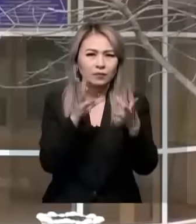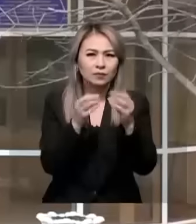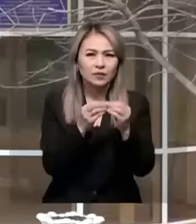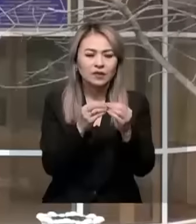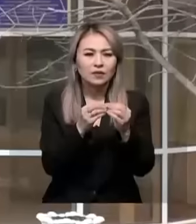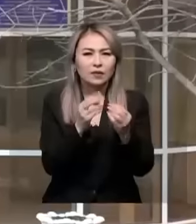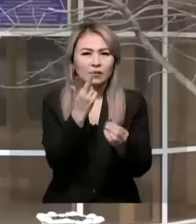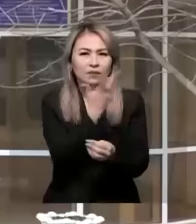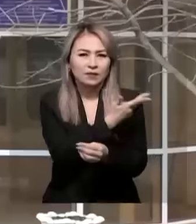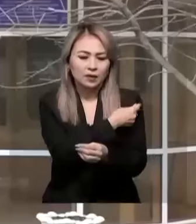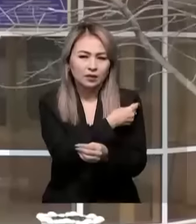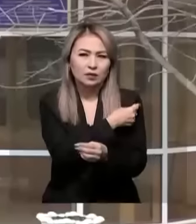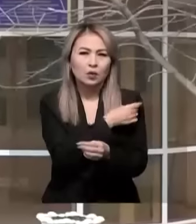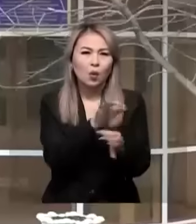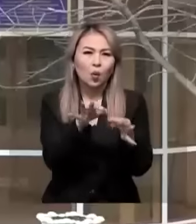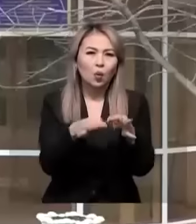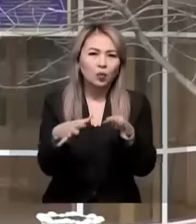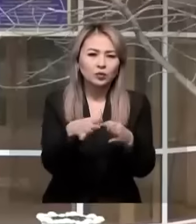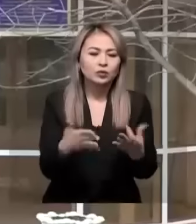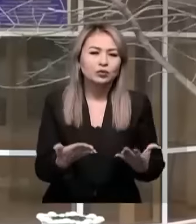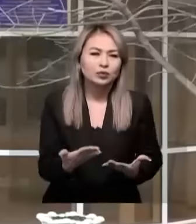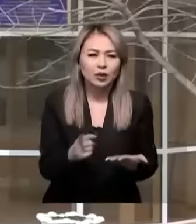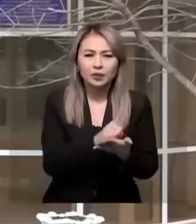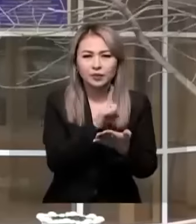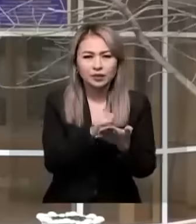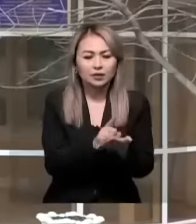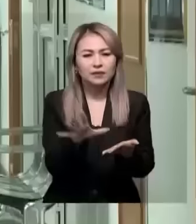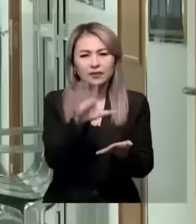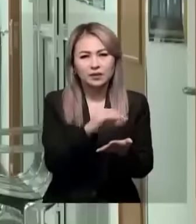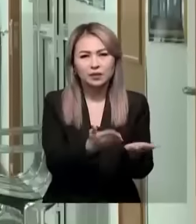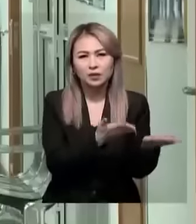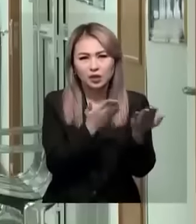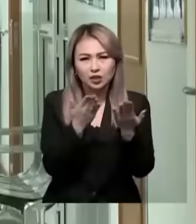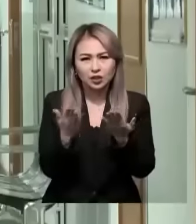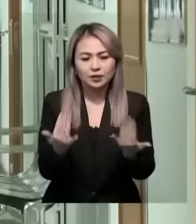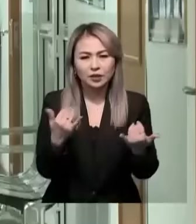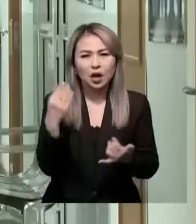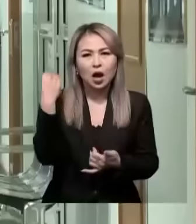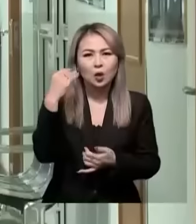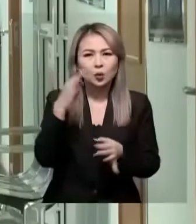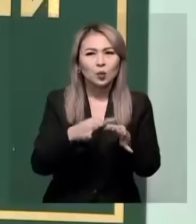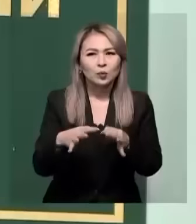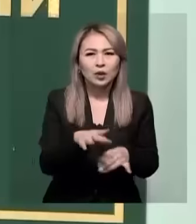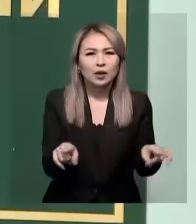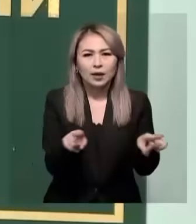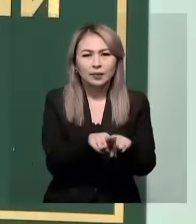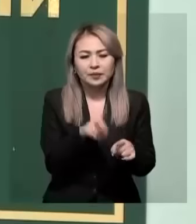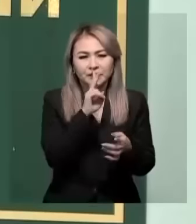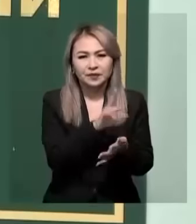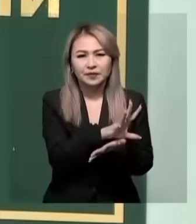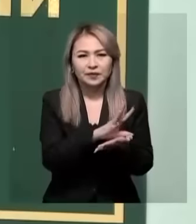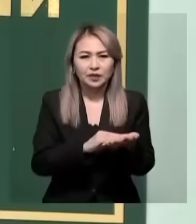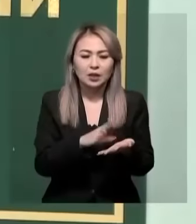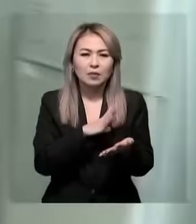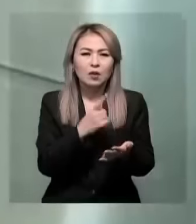вакцинация. Сол себепті облыс тұрғындарын міндетті түрде екпе алуға шақырамыз. Ақтөбе облысында да дәл осындай жағдай. Өңірде